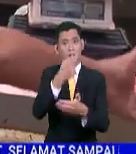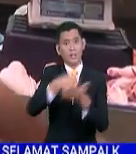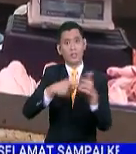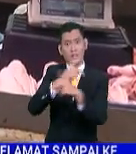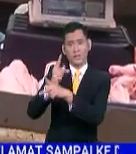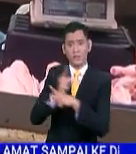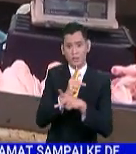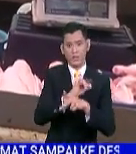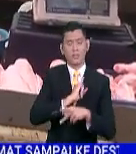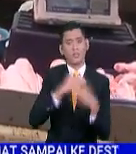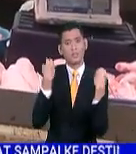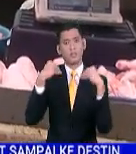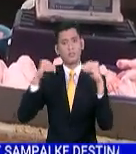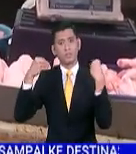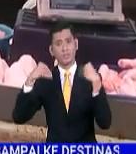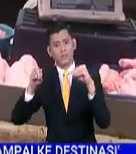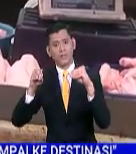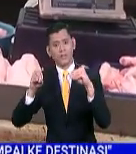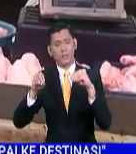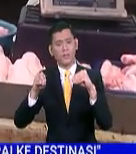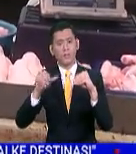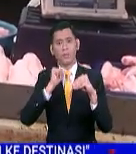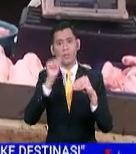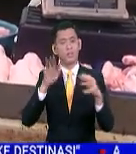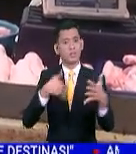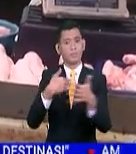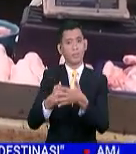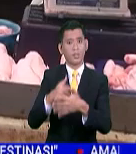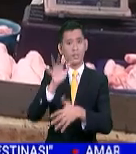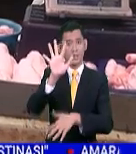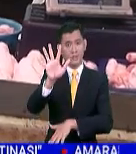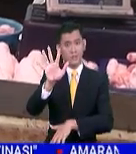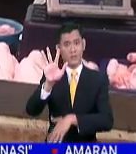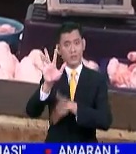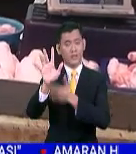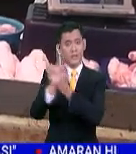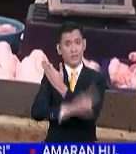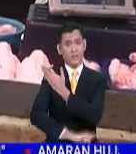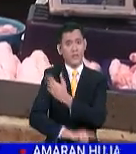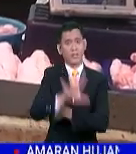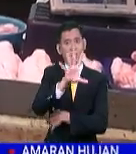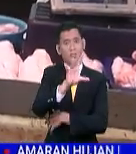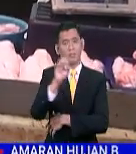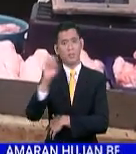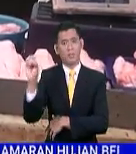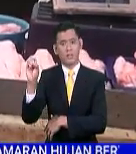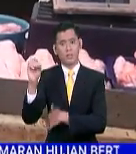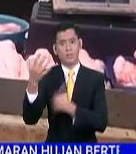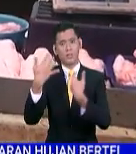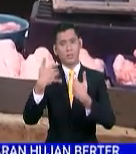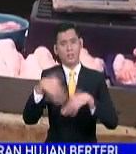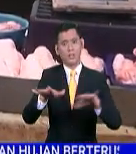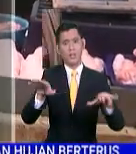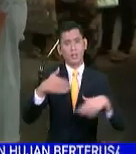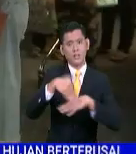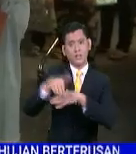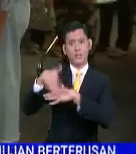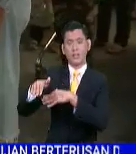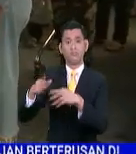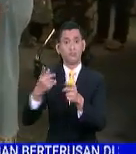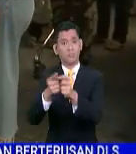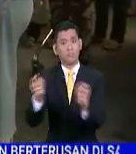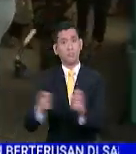ni lagi, saya jual orang runcit tak sampai 5 ekor. Yang 500 ekor ni saya dah hantar COD yang dah tempat.